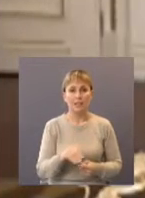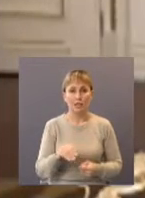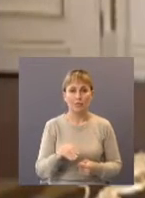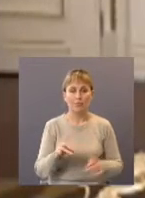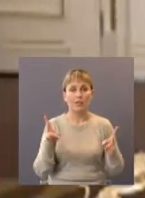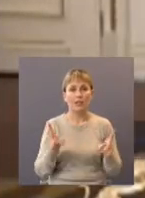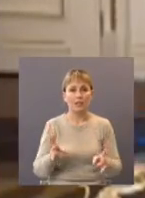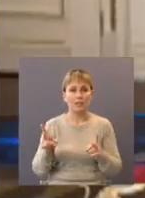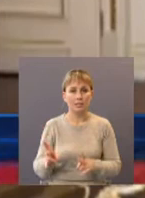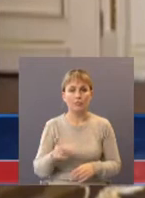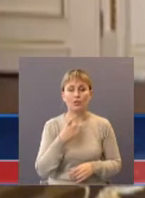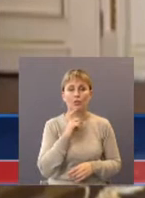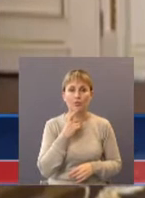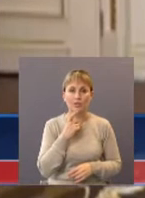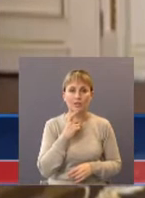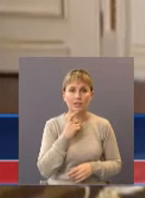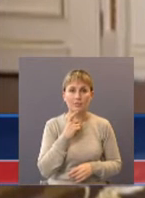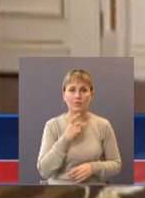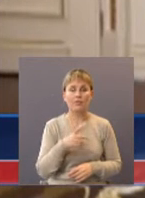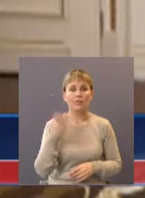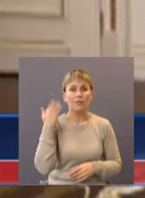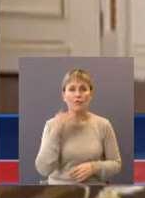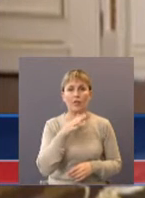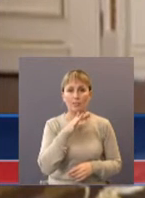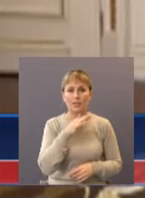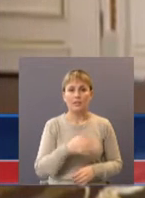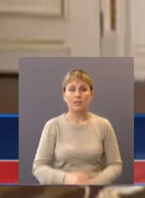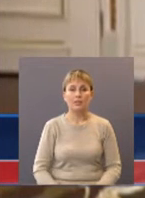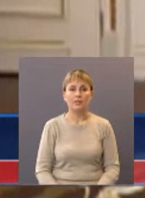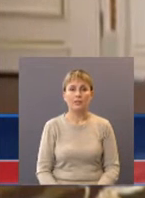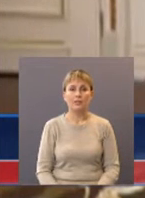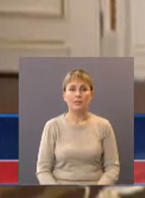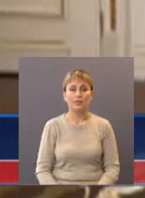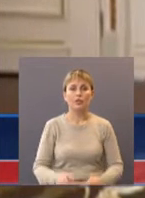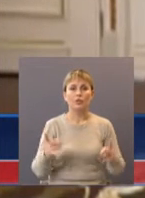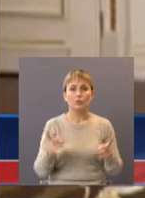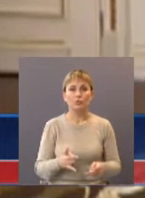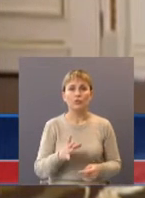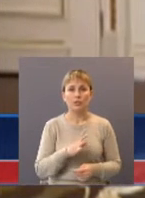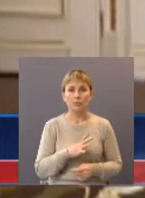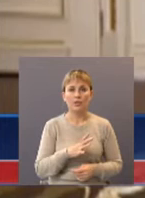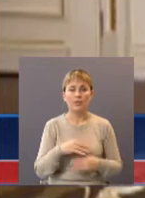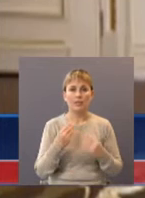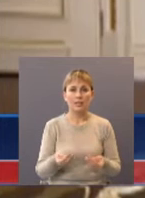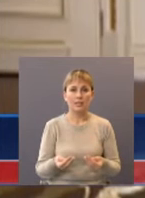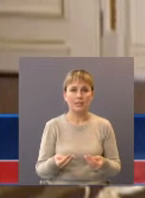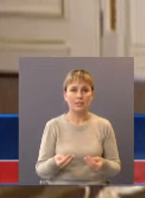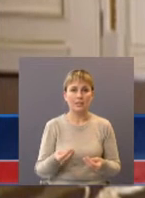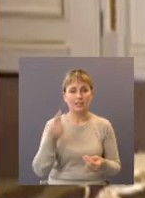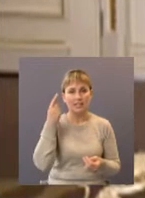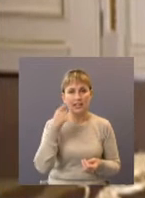Объявить в парламенте в 1994 году, что надо перенести столицу, это было равносильно взорвавшейся